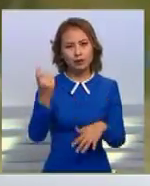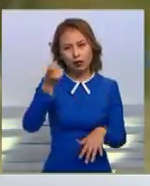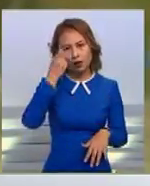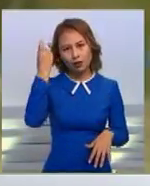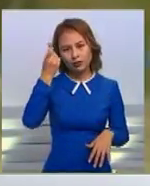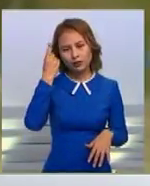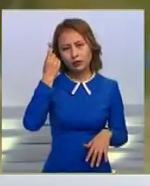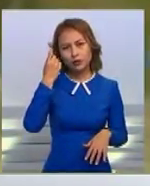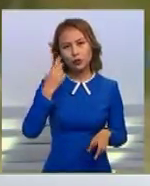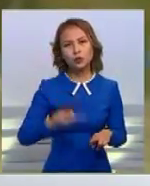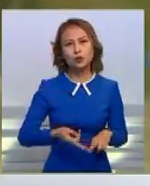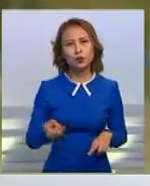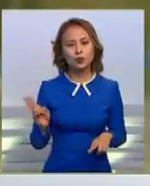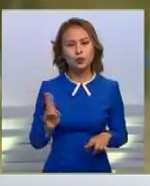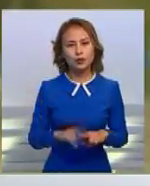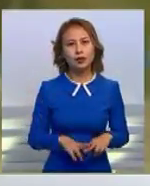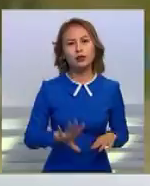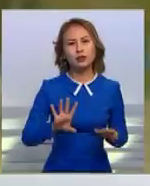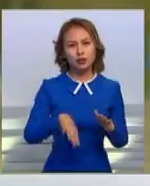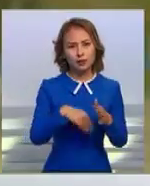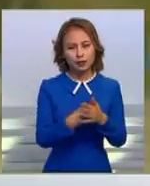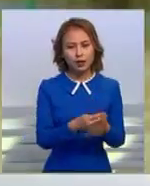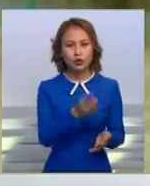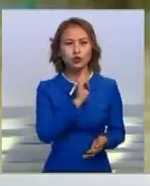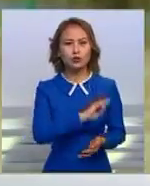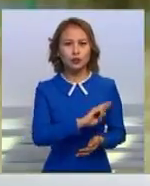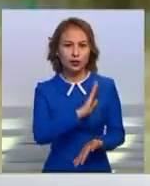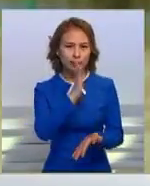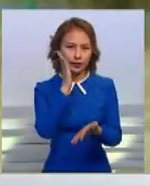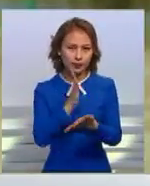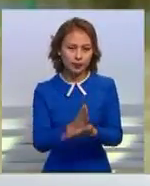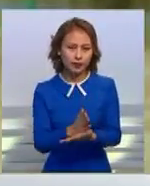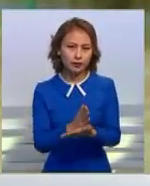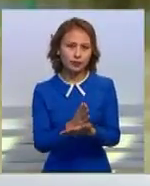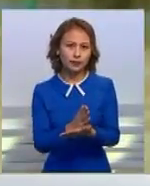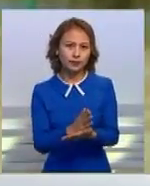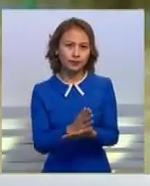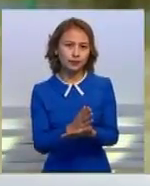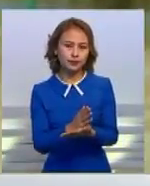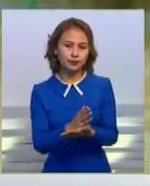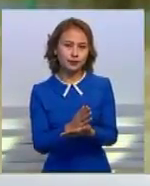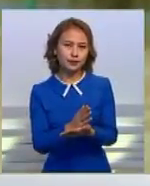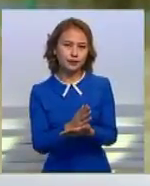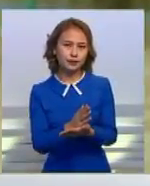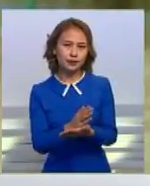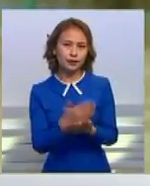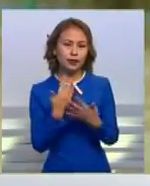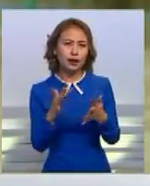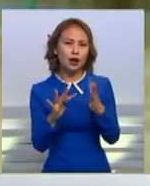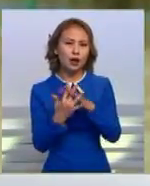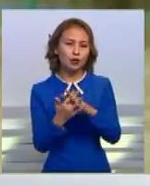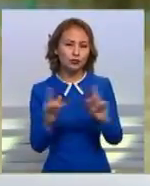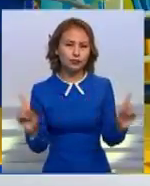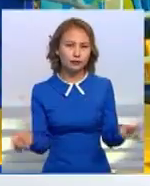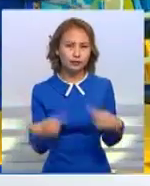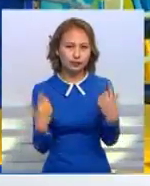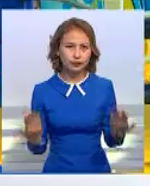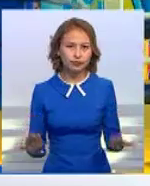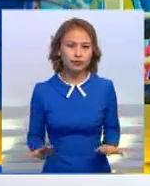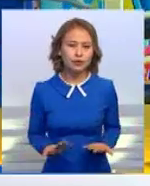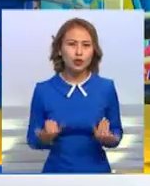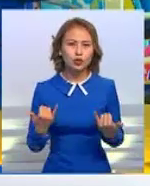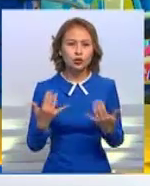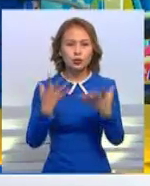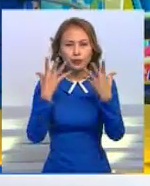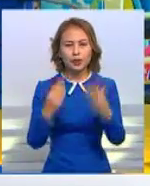иелігінде. Міне сонан бері жұмыста жаңғырып келе жатыр. Сонан бері, соңғы жылдан бері ауылдың жағдайы жақсарып келе жатыр.